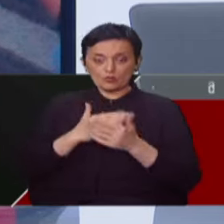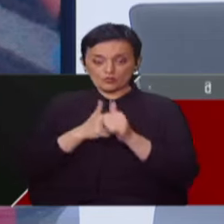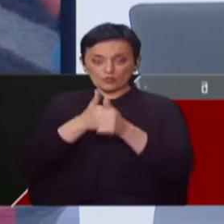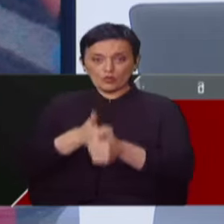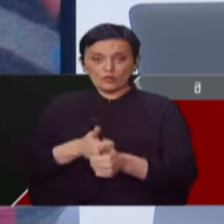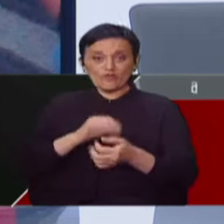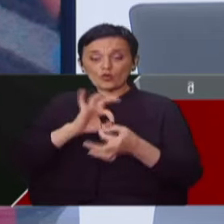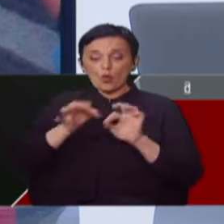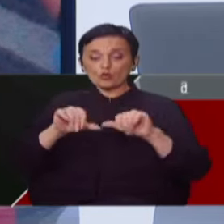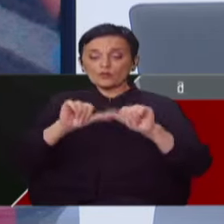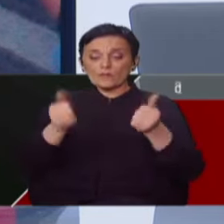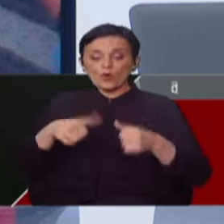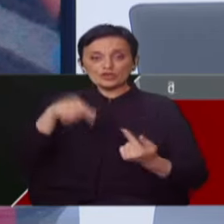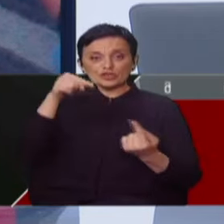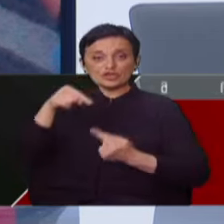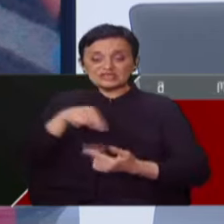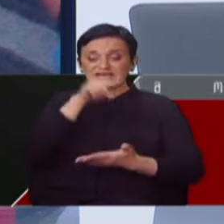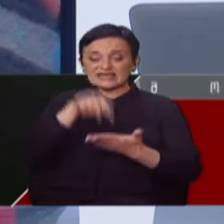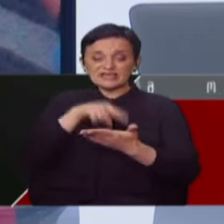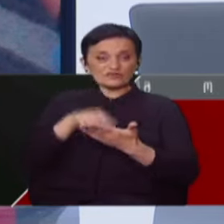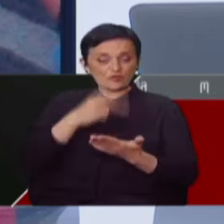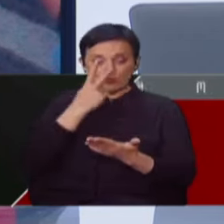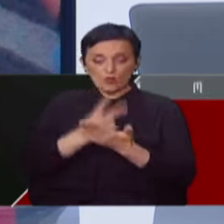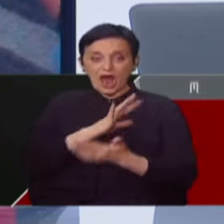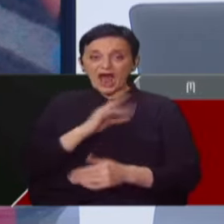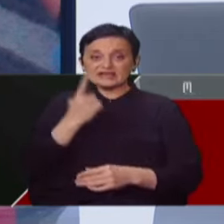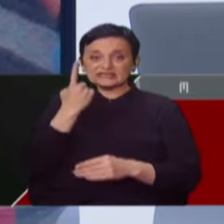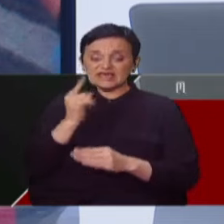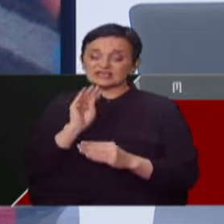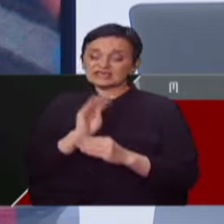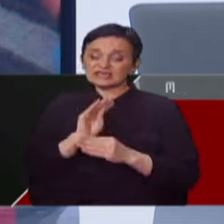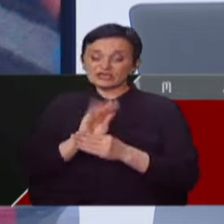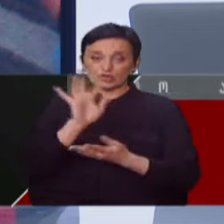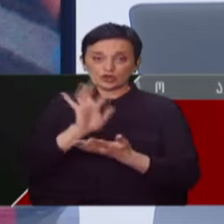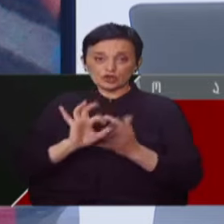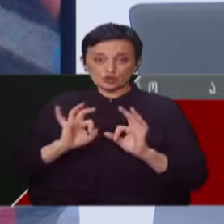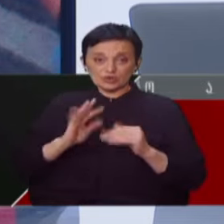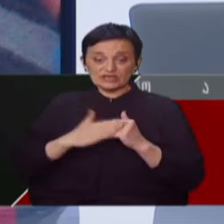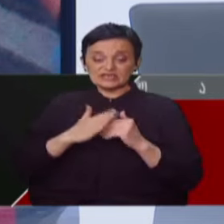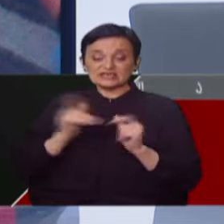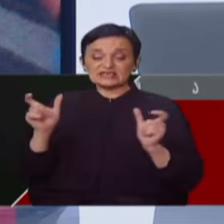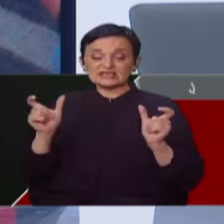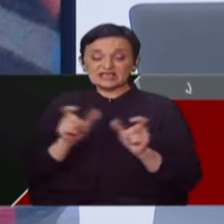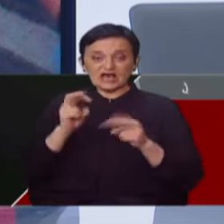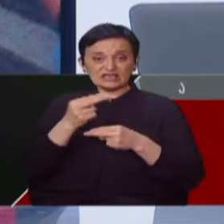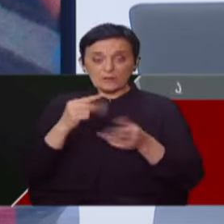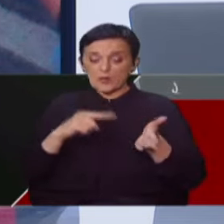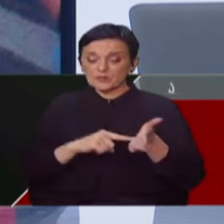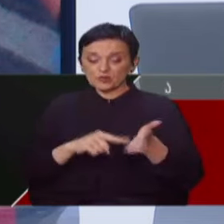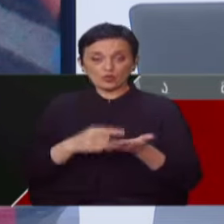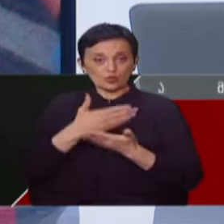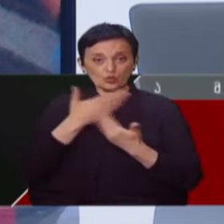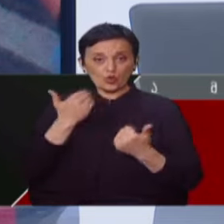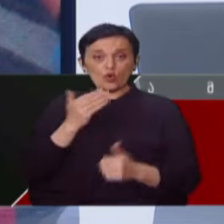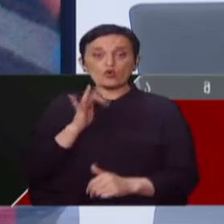კონკრეტული ფორმულირებებისა და შესაბამისი კითხვების მიუხედავად, არც ერთ კრიტიკულ განცხადებაში კონკრეტულად სანქციების თემაზე მინიშნებაც კი არ ყოფილა.